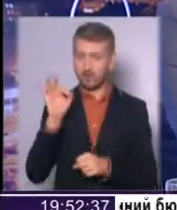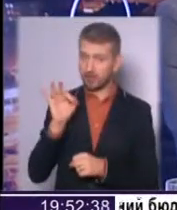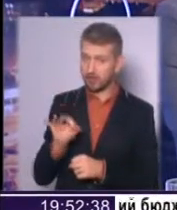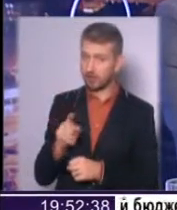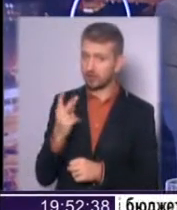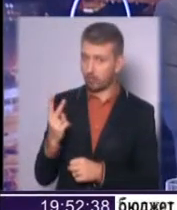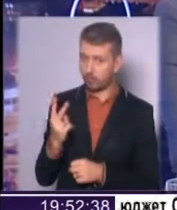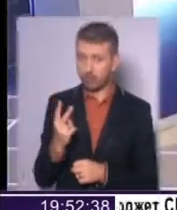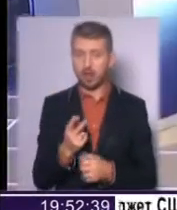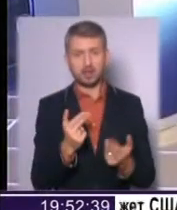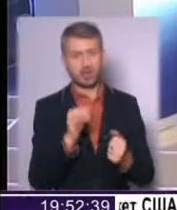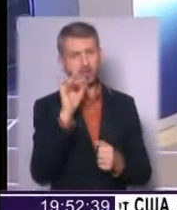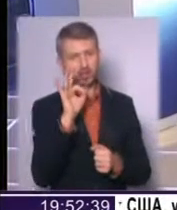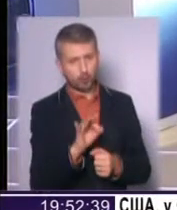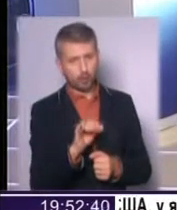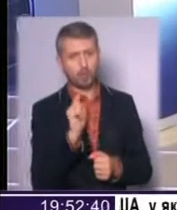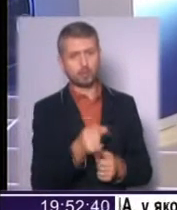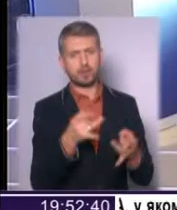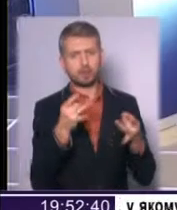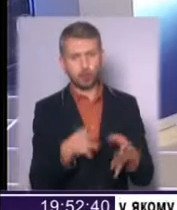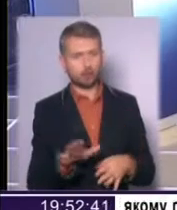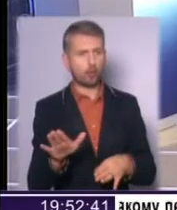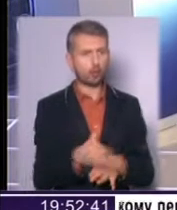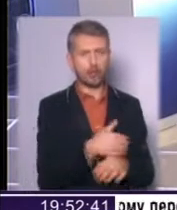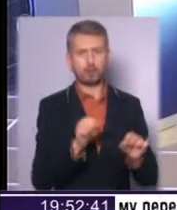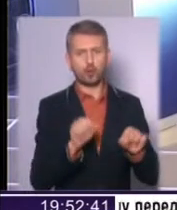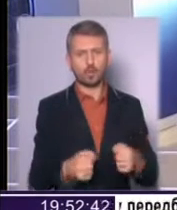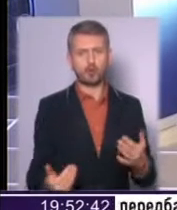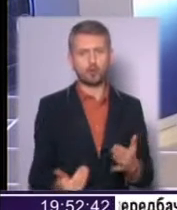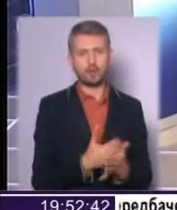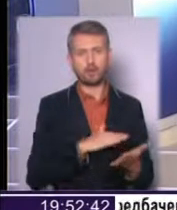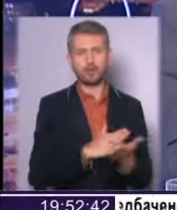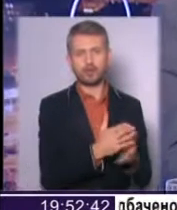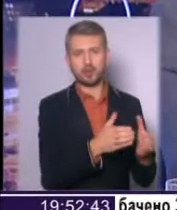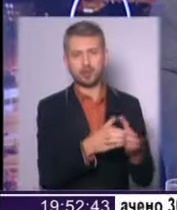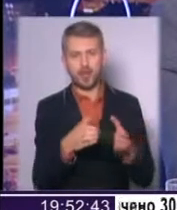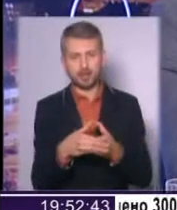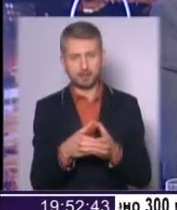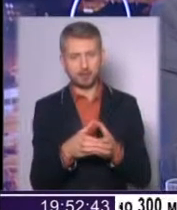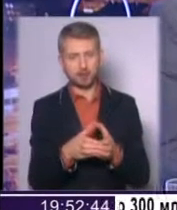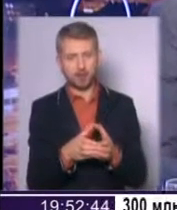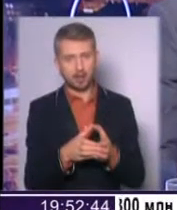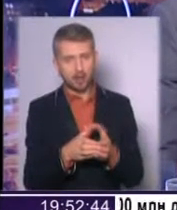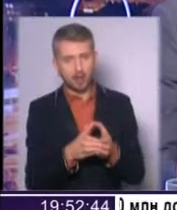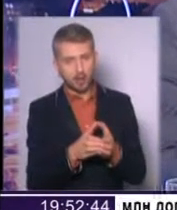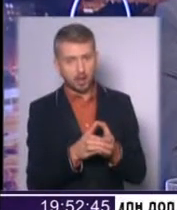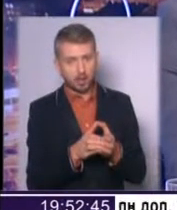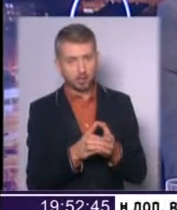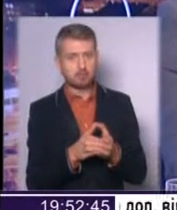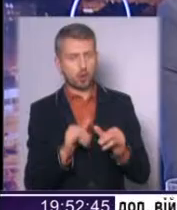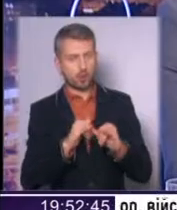партії? Ми не голосували, тому що не були враховані наші поправки. В першому читанні ми голосували. В другому читанні ми не голосували, бо не були